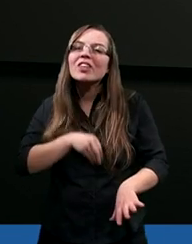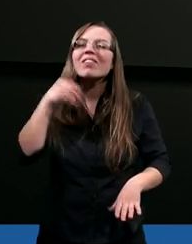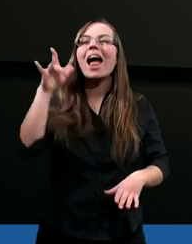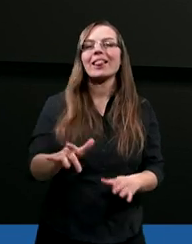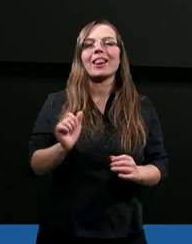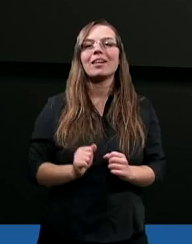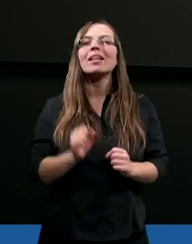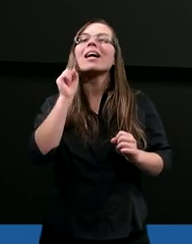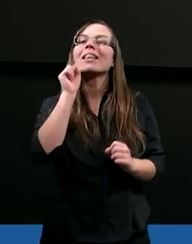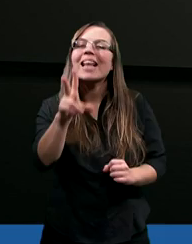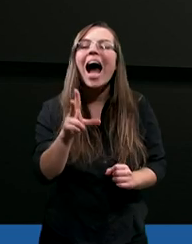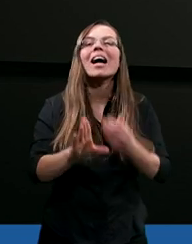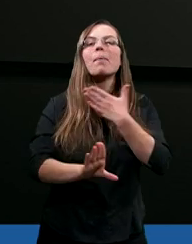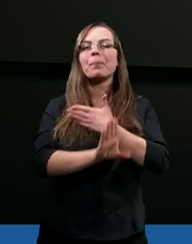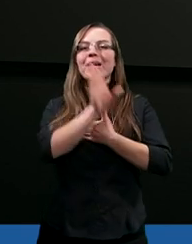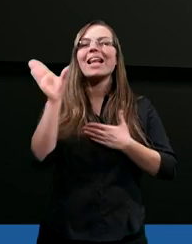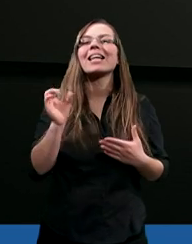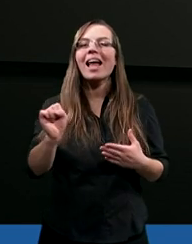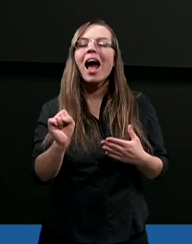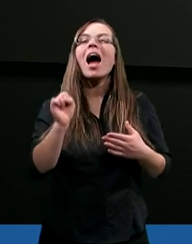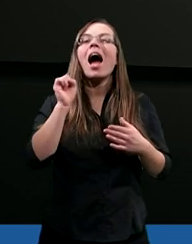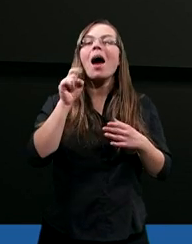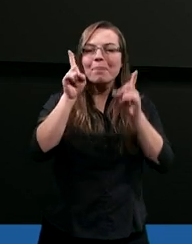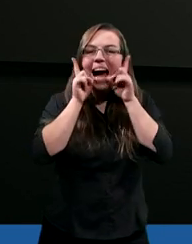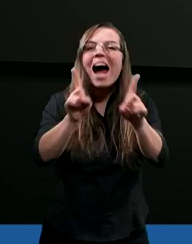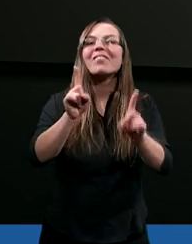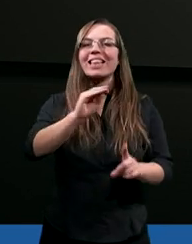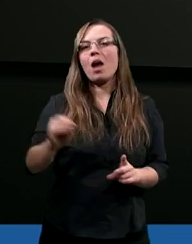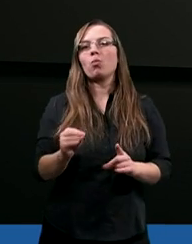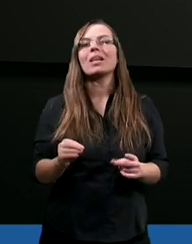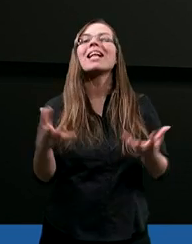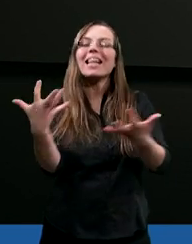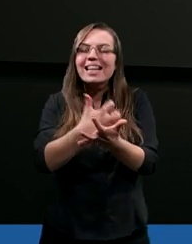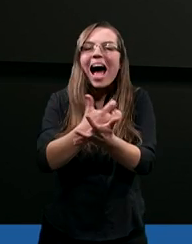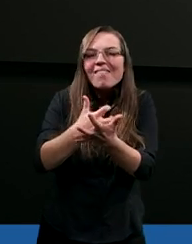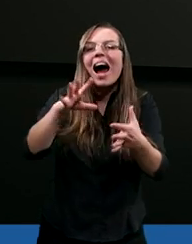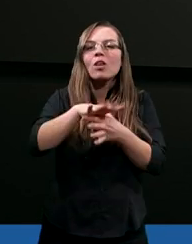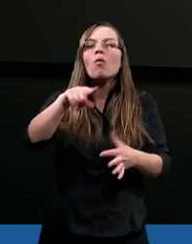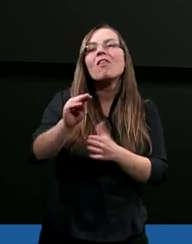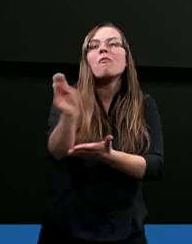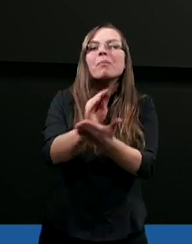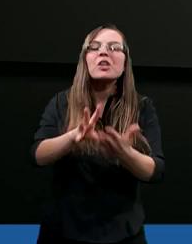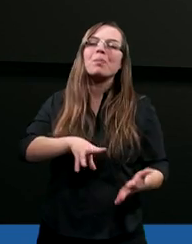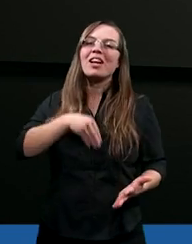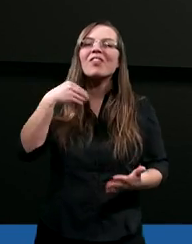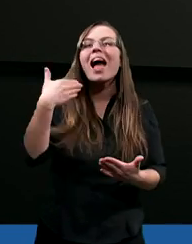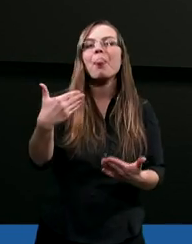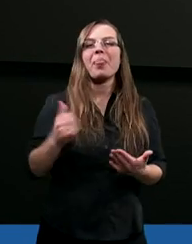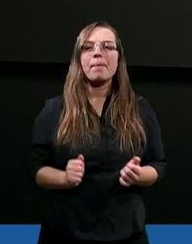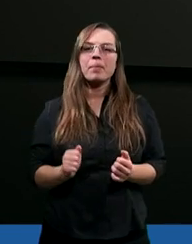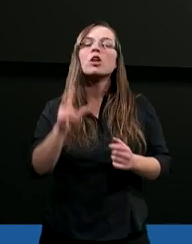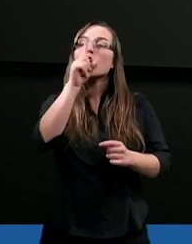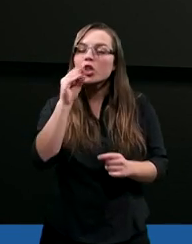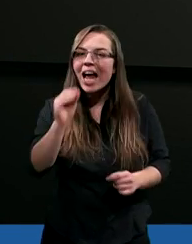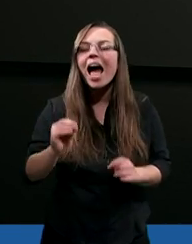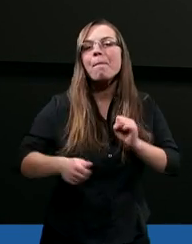tak przedstawia prawdę zawartą w Piśmie Świętym, że